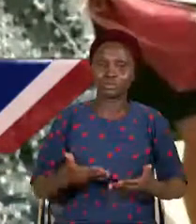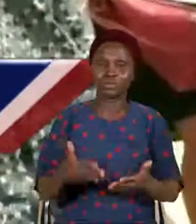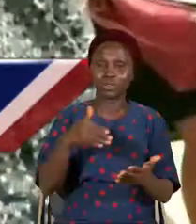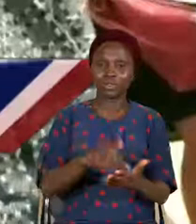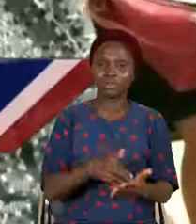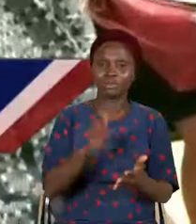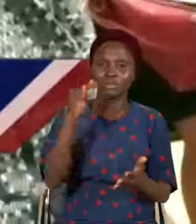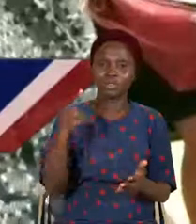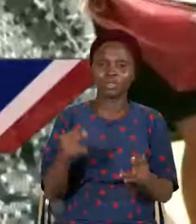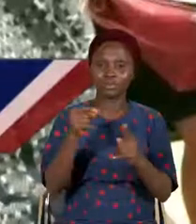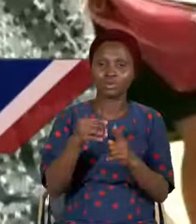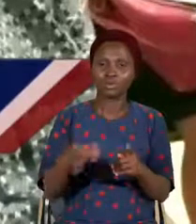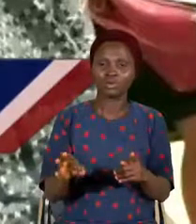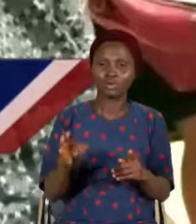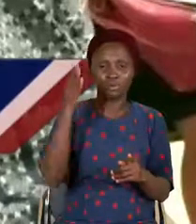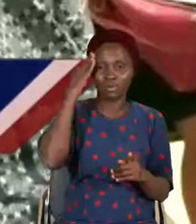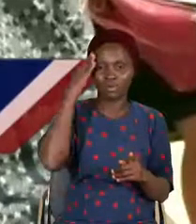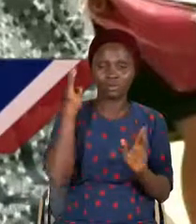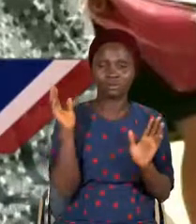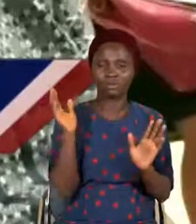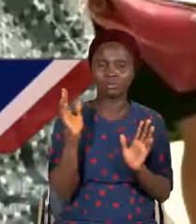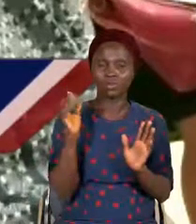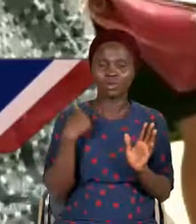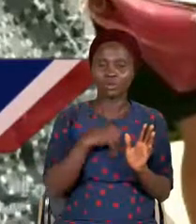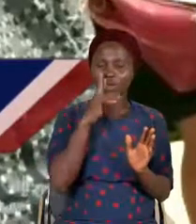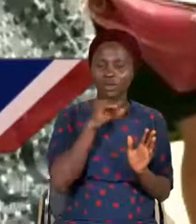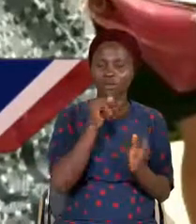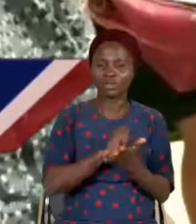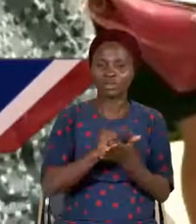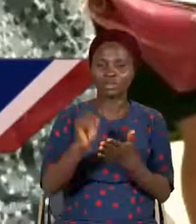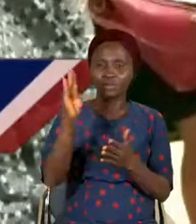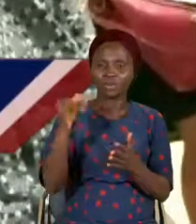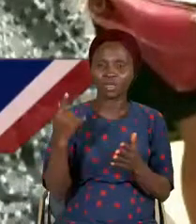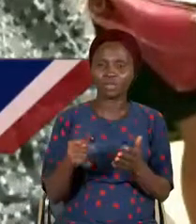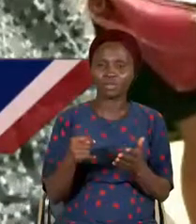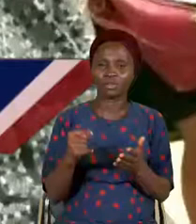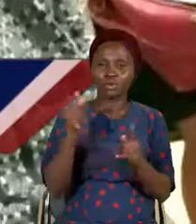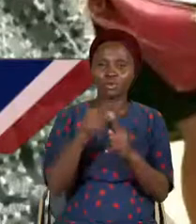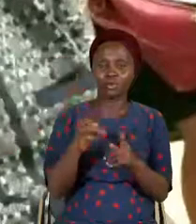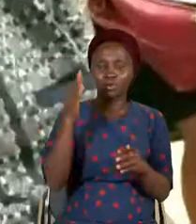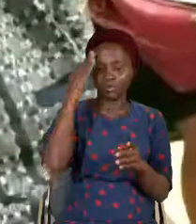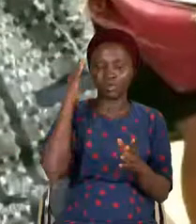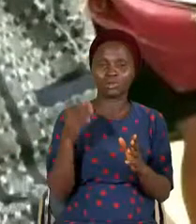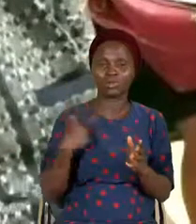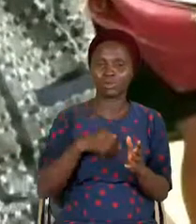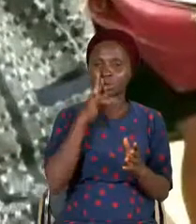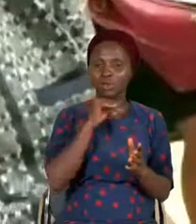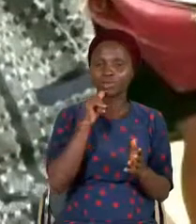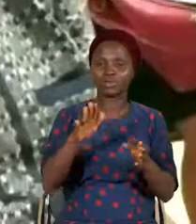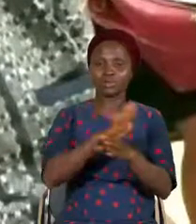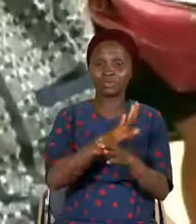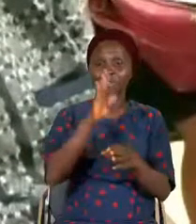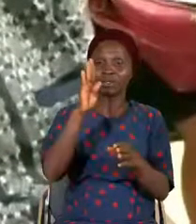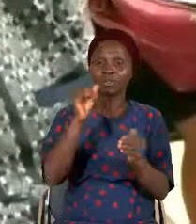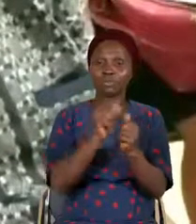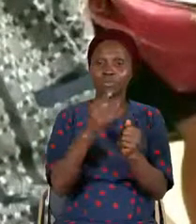connaissance. Nous n'avons pas été sanctifiés par la parole de connaissance. Nous n'avons pas été remplis de l'esprit par la parole de connaissance.